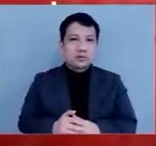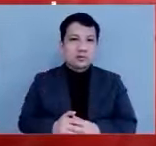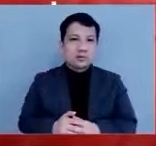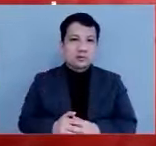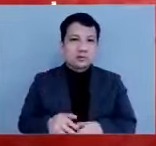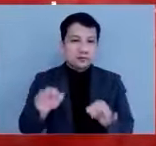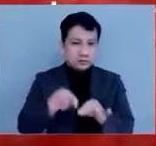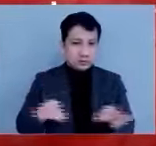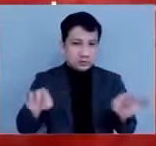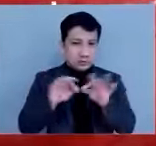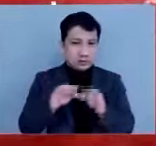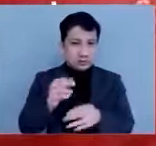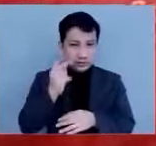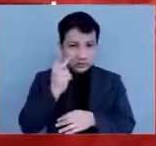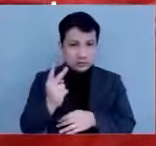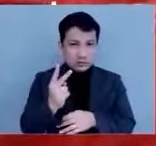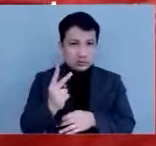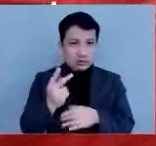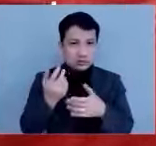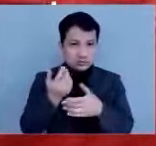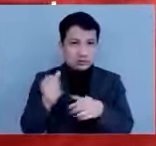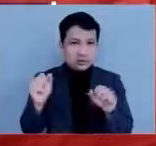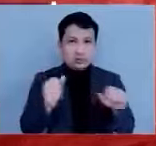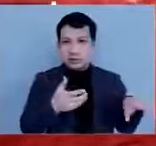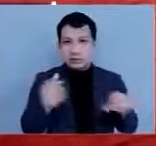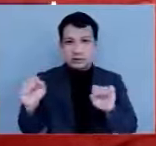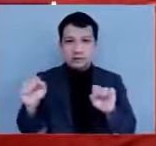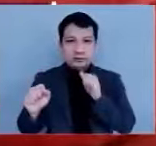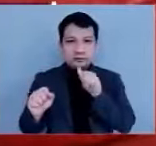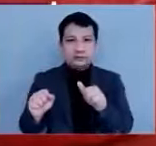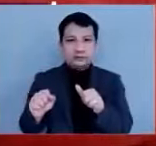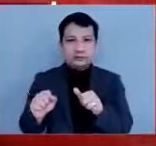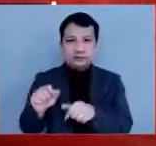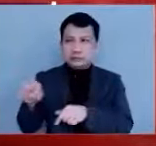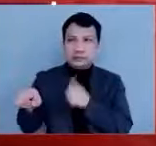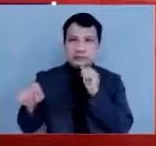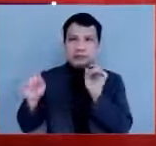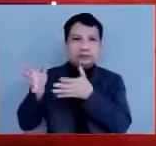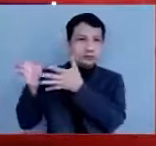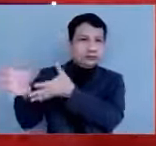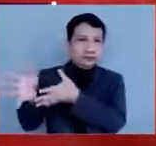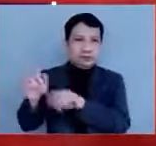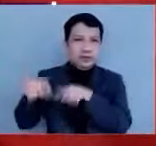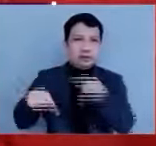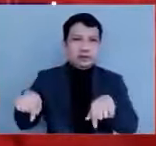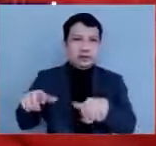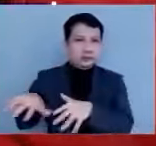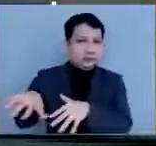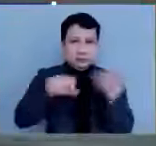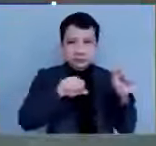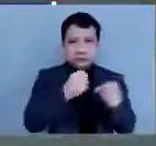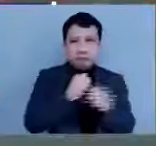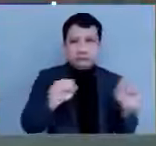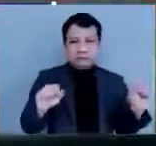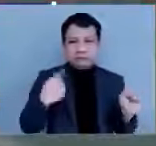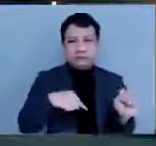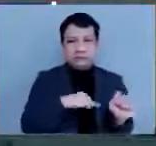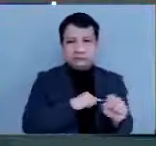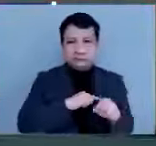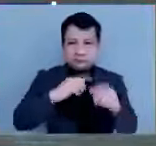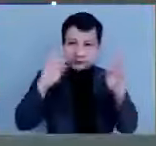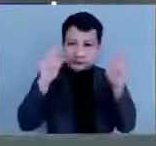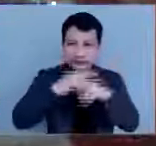po talagang lumikas na, lumikas na. Hindi na kami susugal dyan. Maiwanan na maiwanan. Basta lahat kami may aalis na. Sa tindi ng